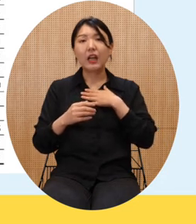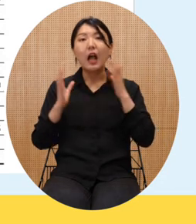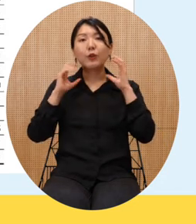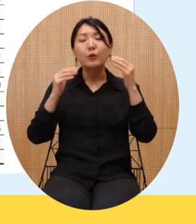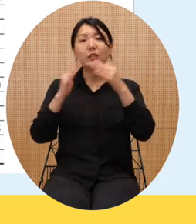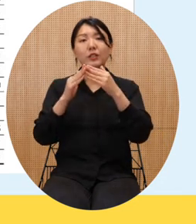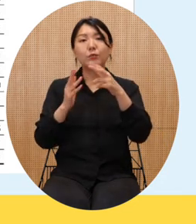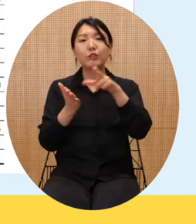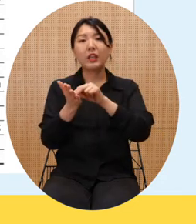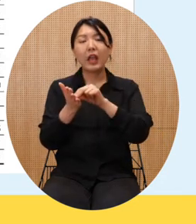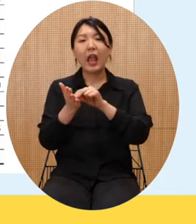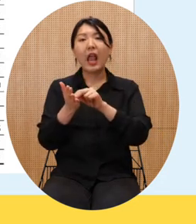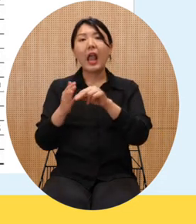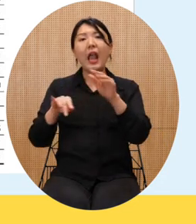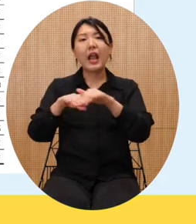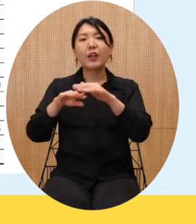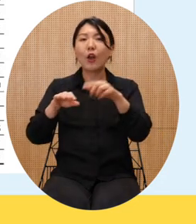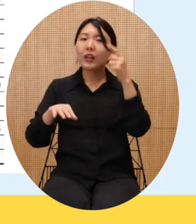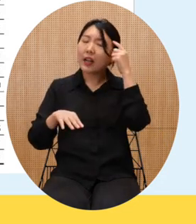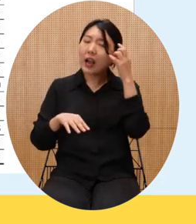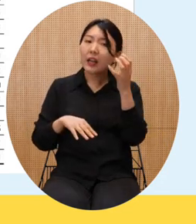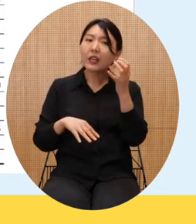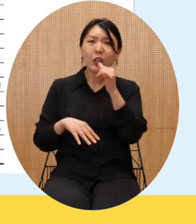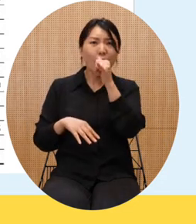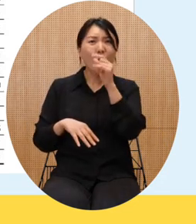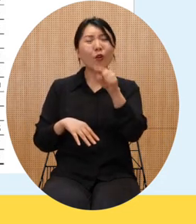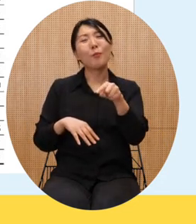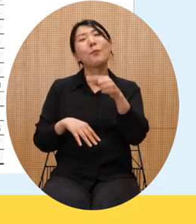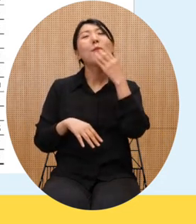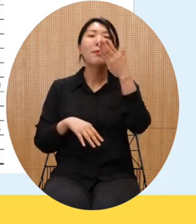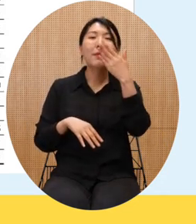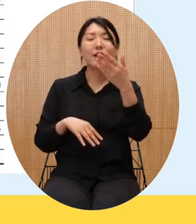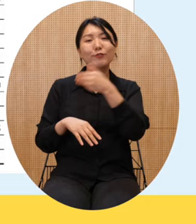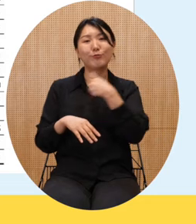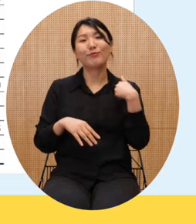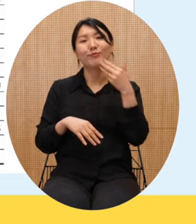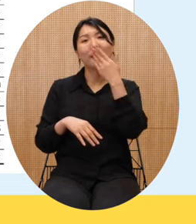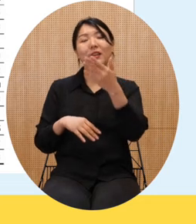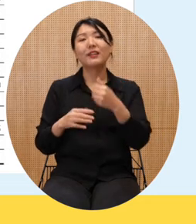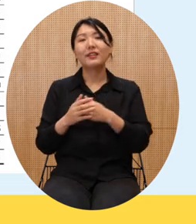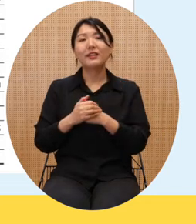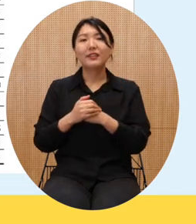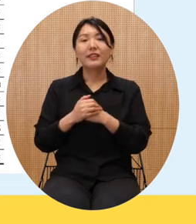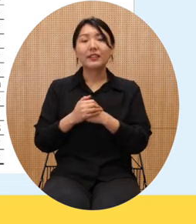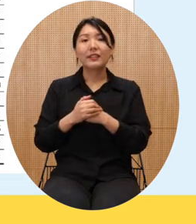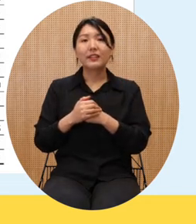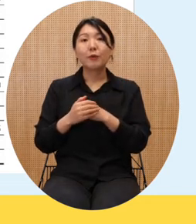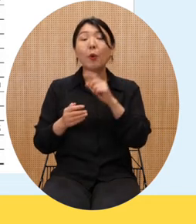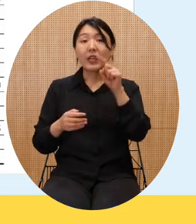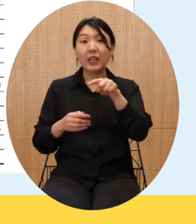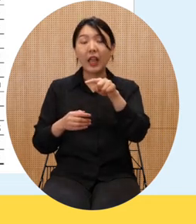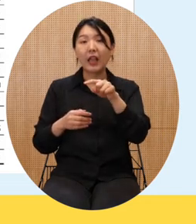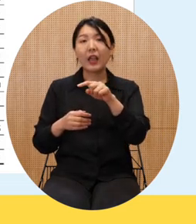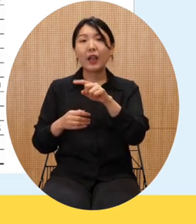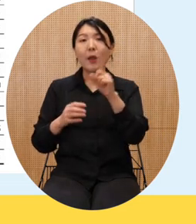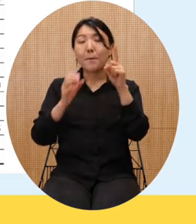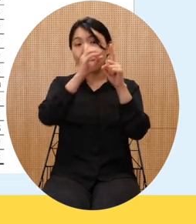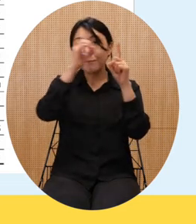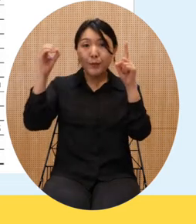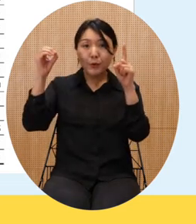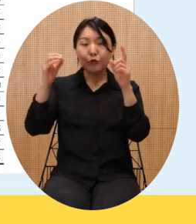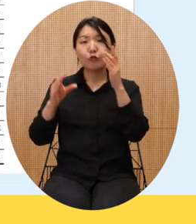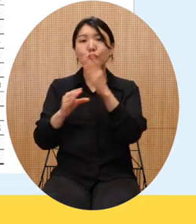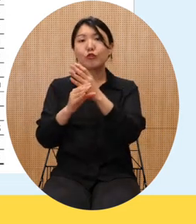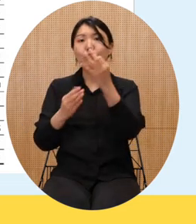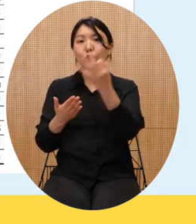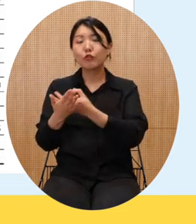많다면 많은 거고. 근데 이제 우리가 아동 주거 문제 해결 의지만 있으면 이게 또 안 되는 돈은 아니라고 생각합니다.